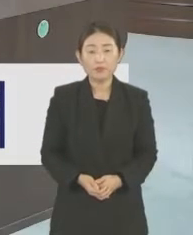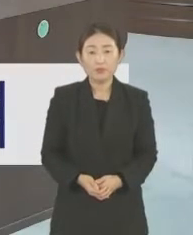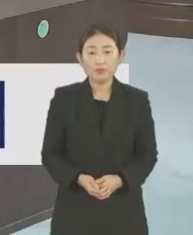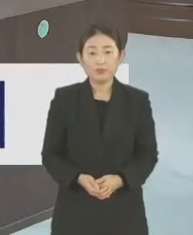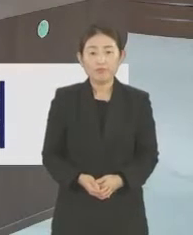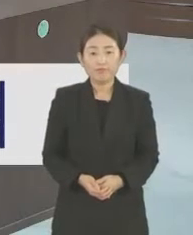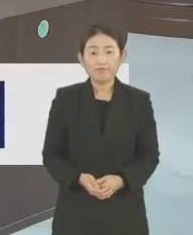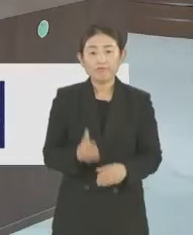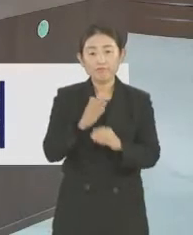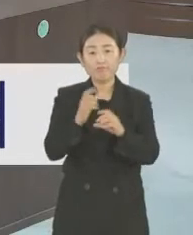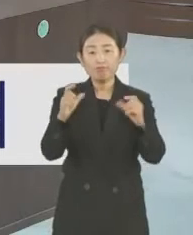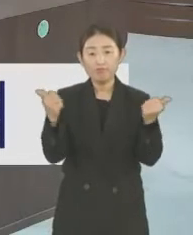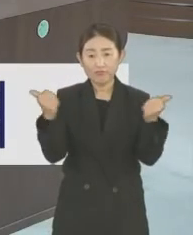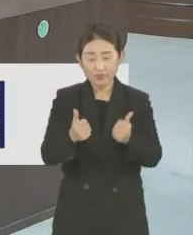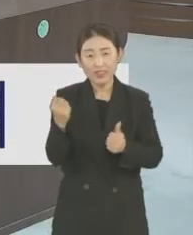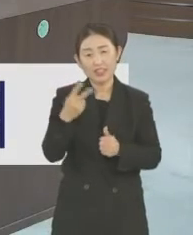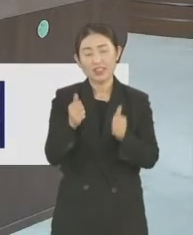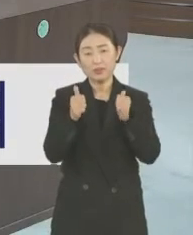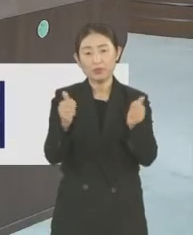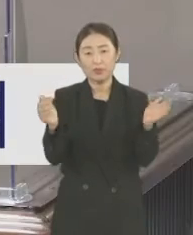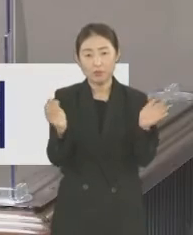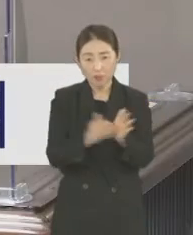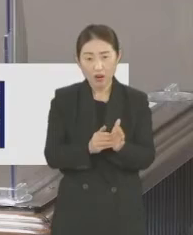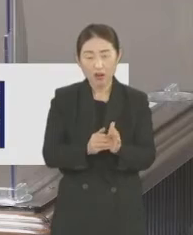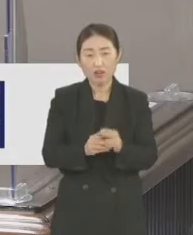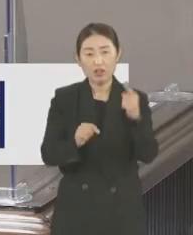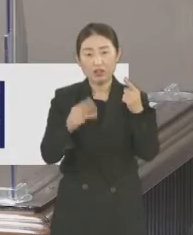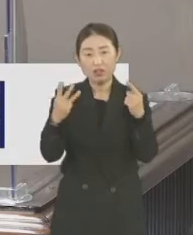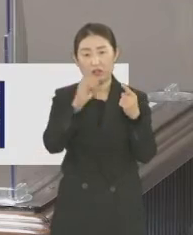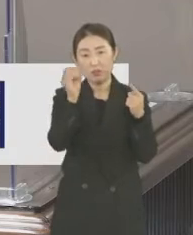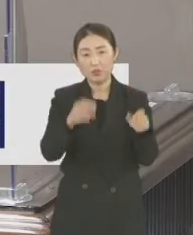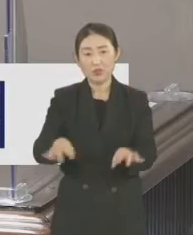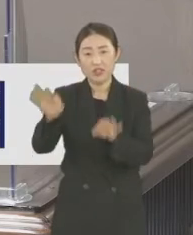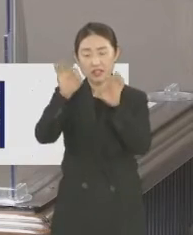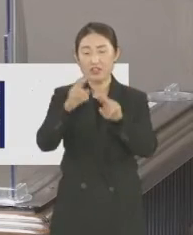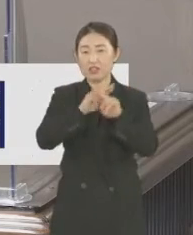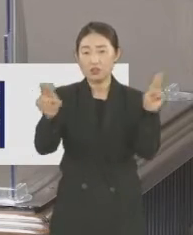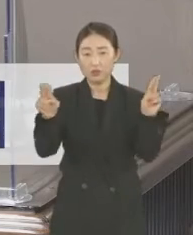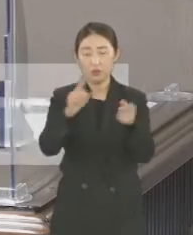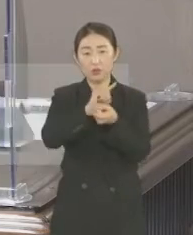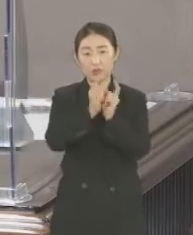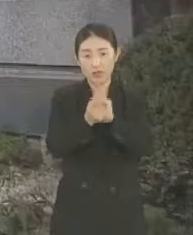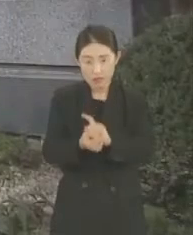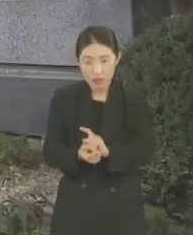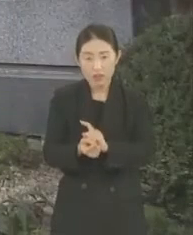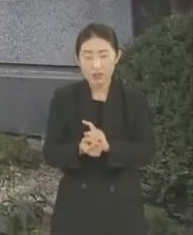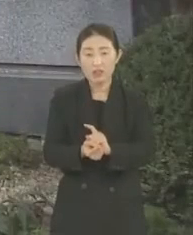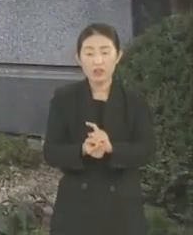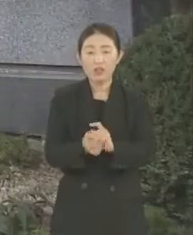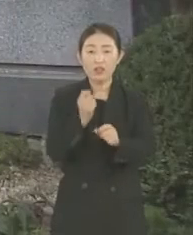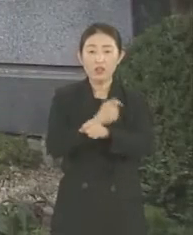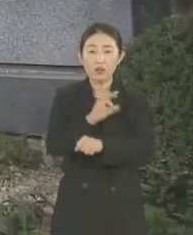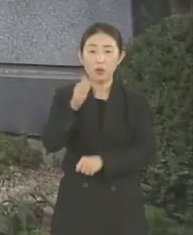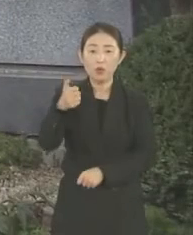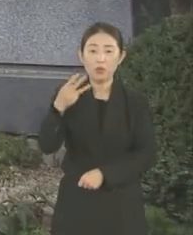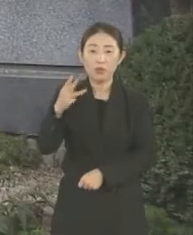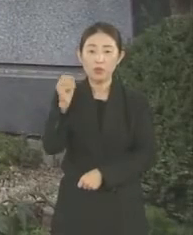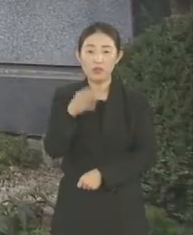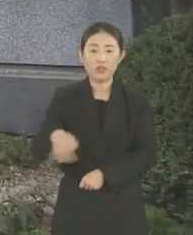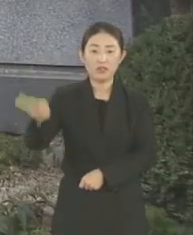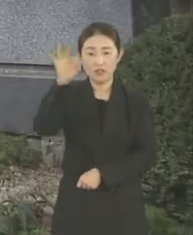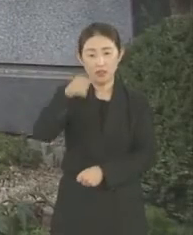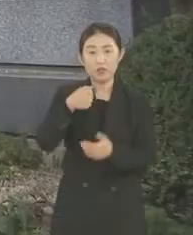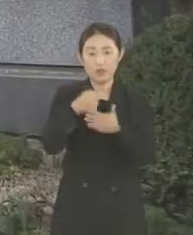중구도 재심의를 통해 애초 의결한 1.3% 인상관을 취소하고 의정비를 53만원